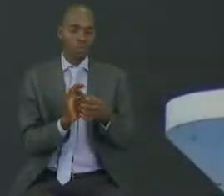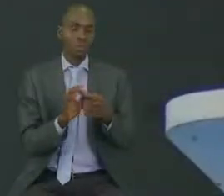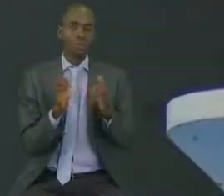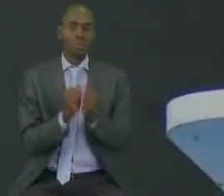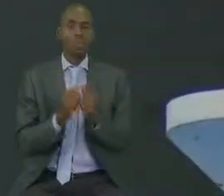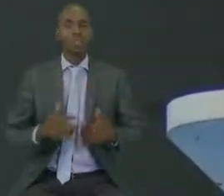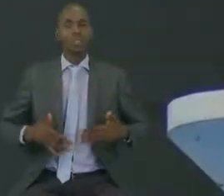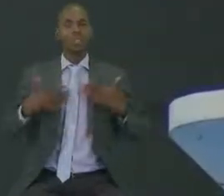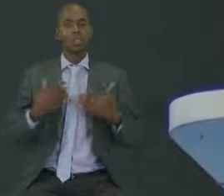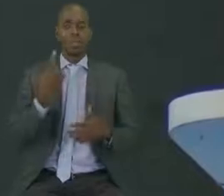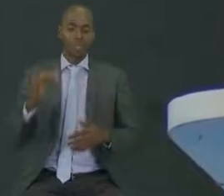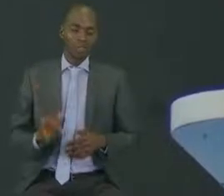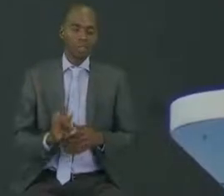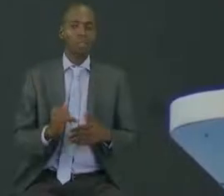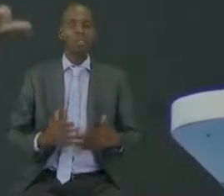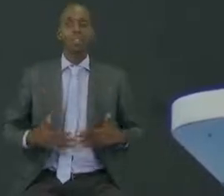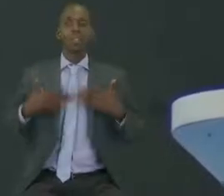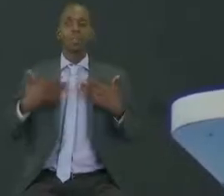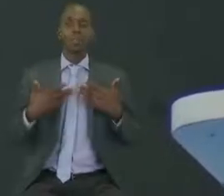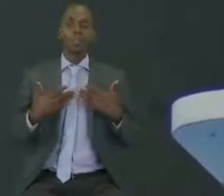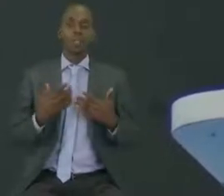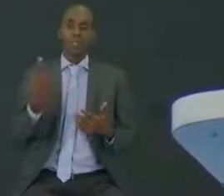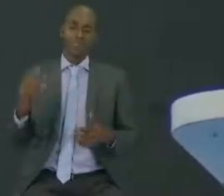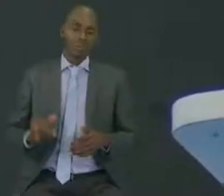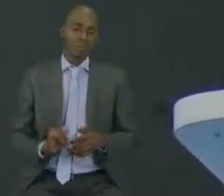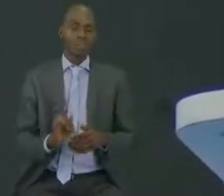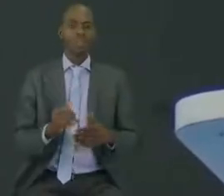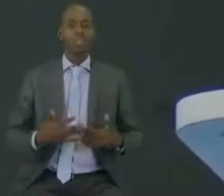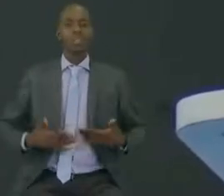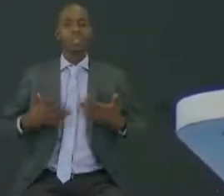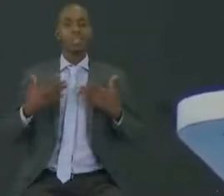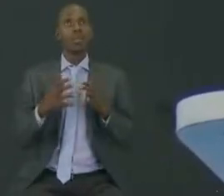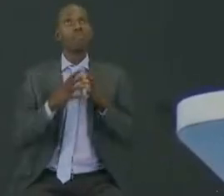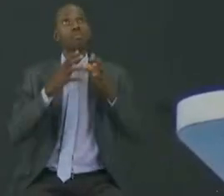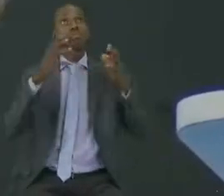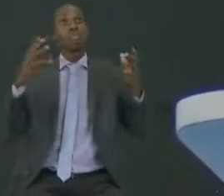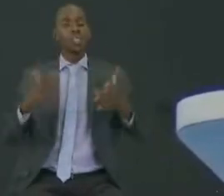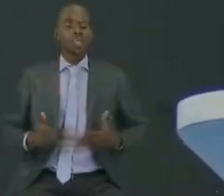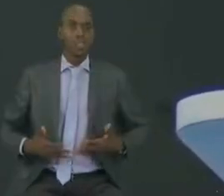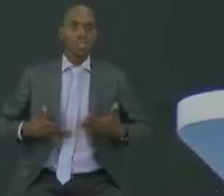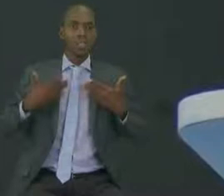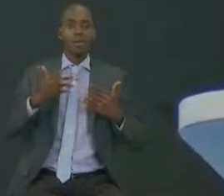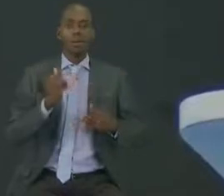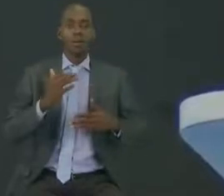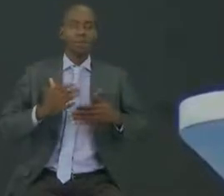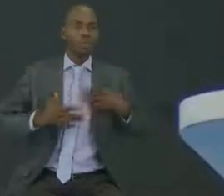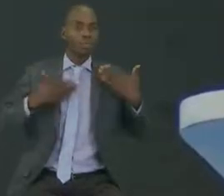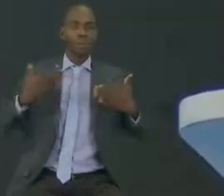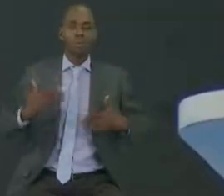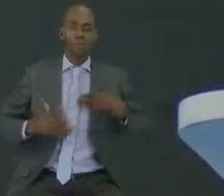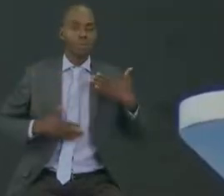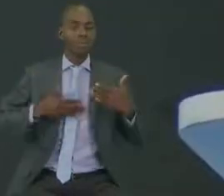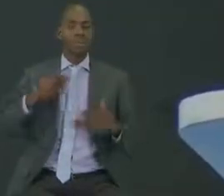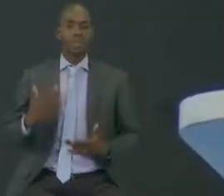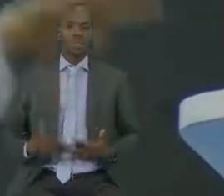connecté à la vie éternelle, à la vie éternelle, à la vie abondante, à une